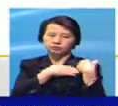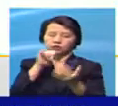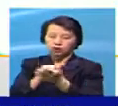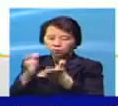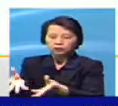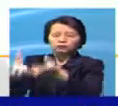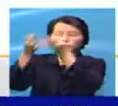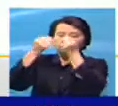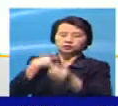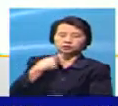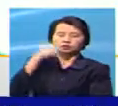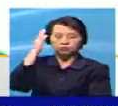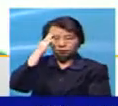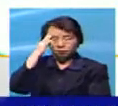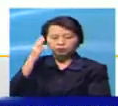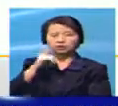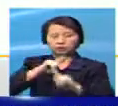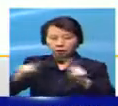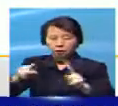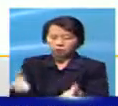kita peroleh, tetapi apapun